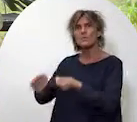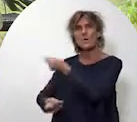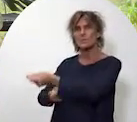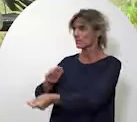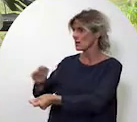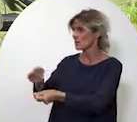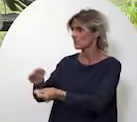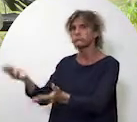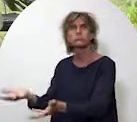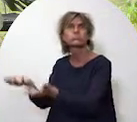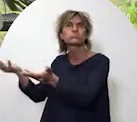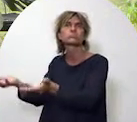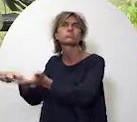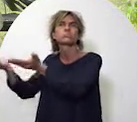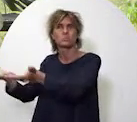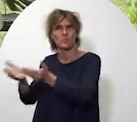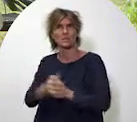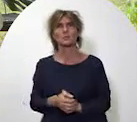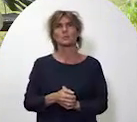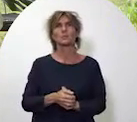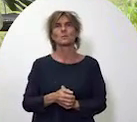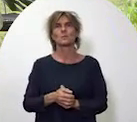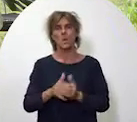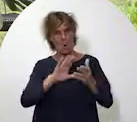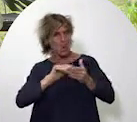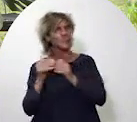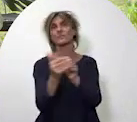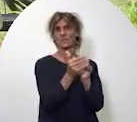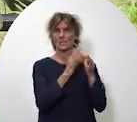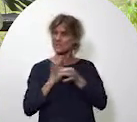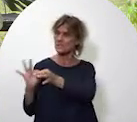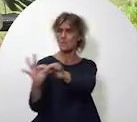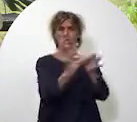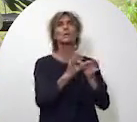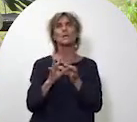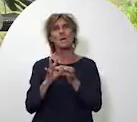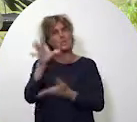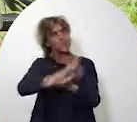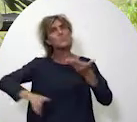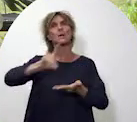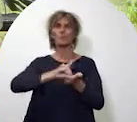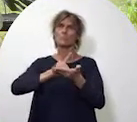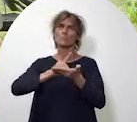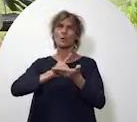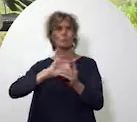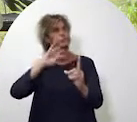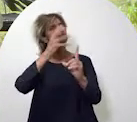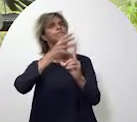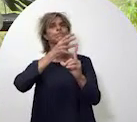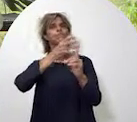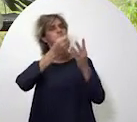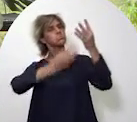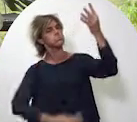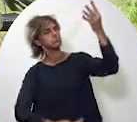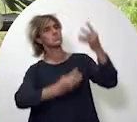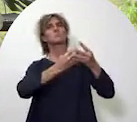pour aider les autres collectivités de toutes les solidarités le département continuera de remplir